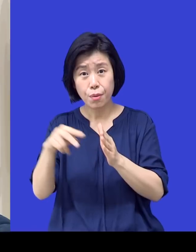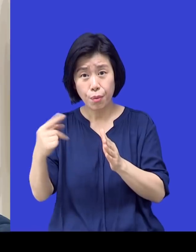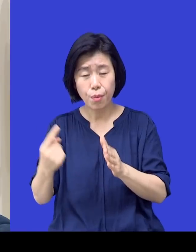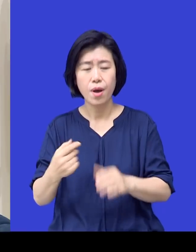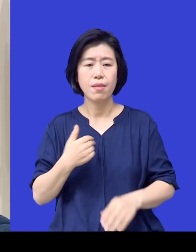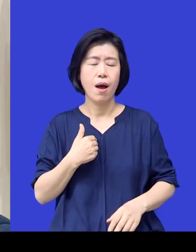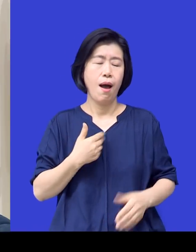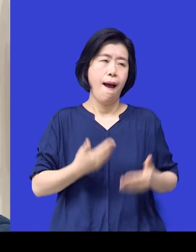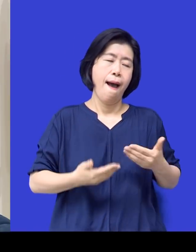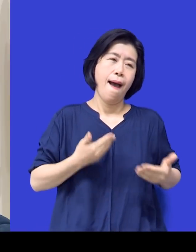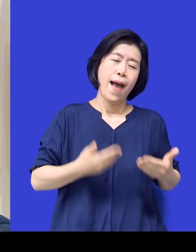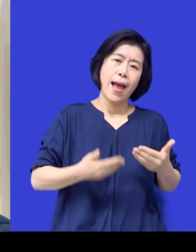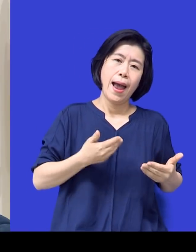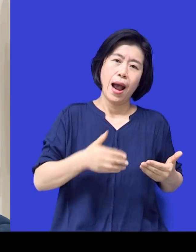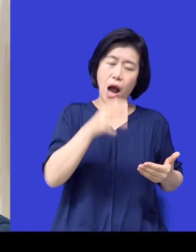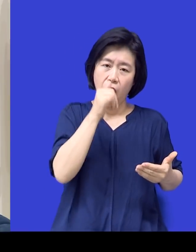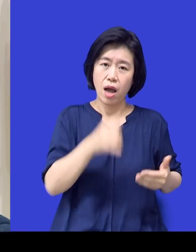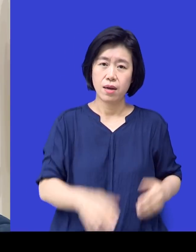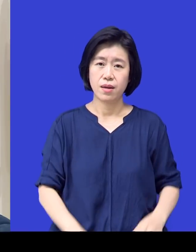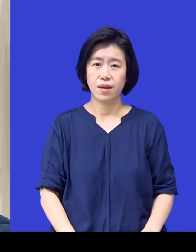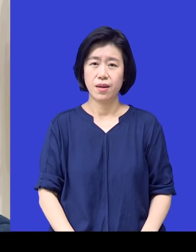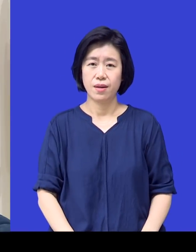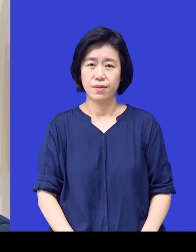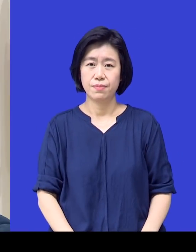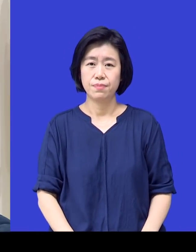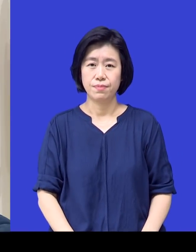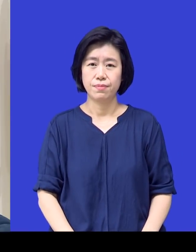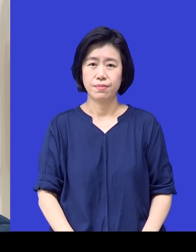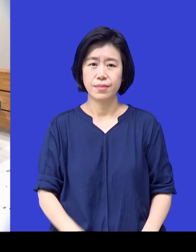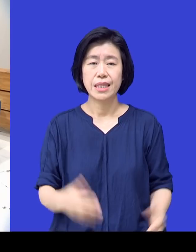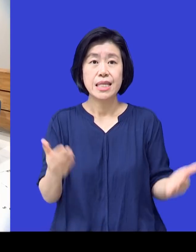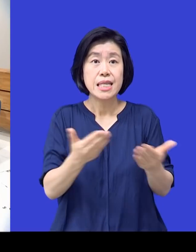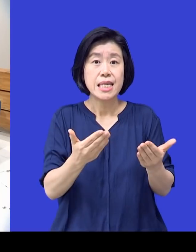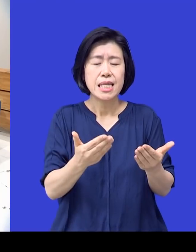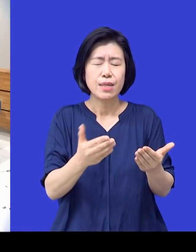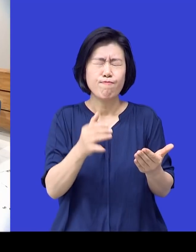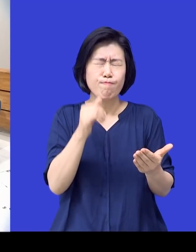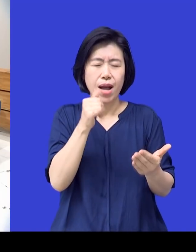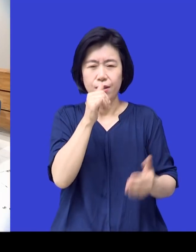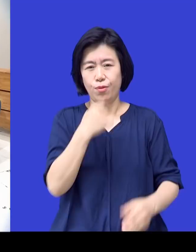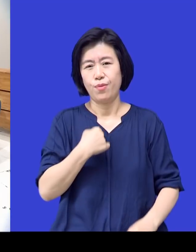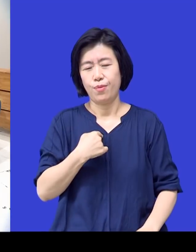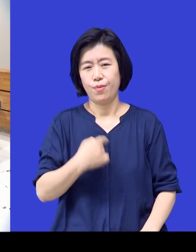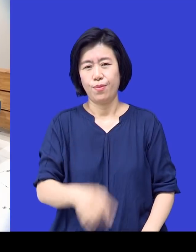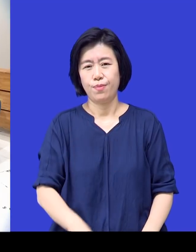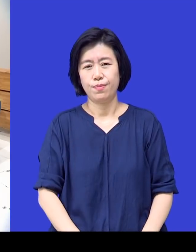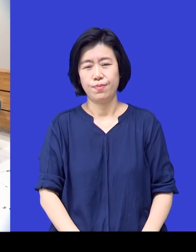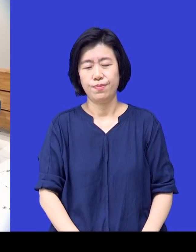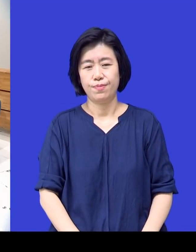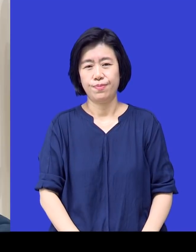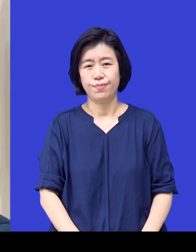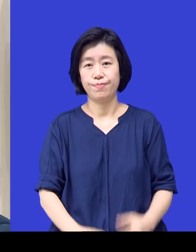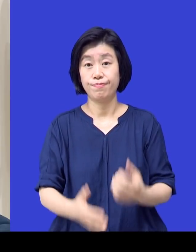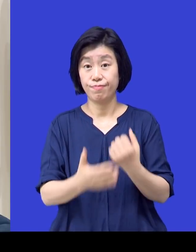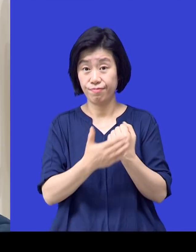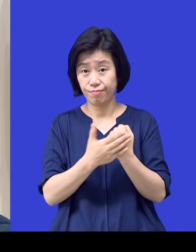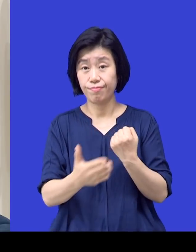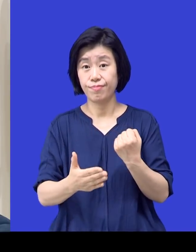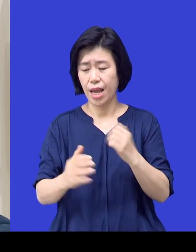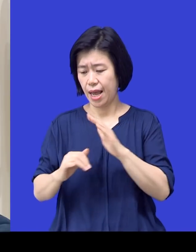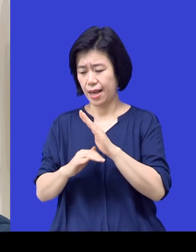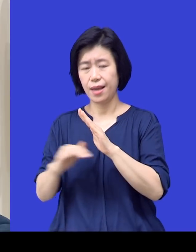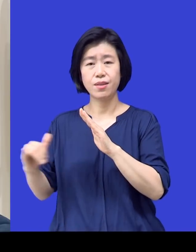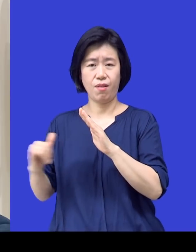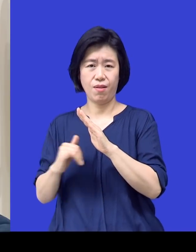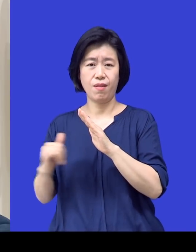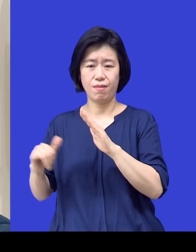사역에 진짜 이 워커홀릭이었어요. 맞습니다. 그래서